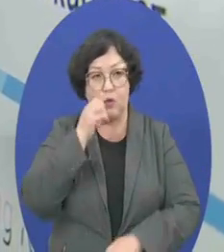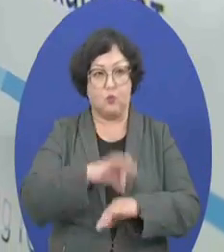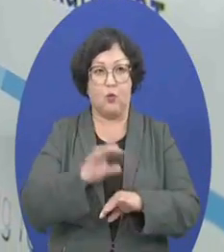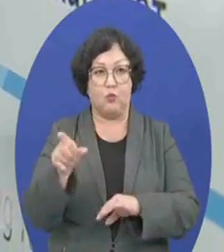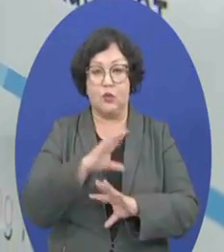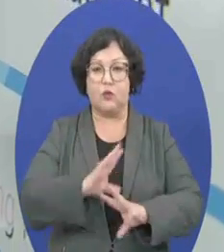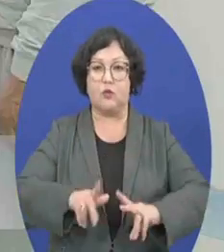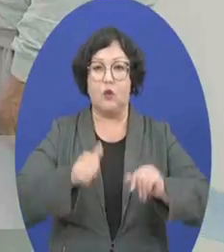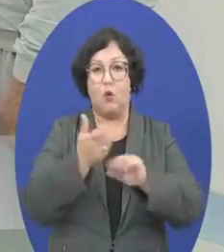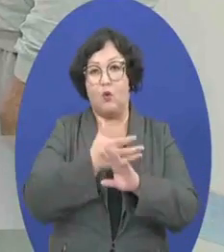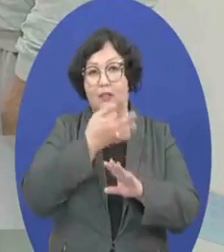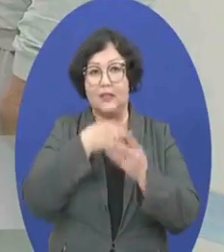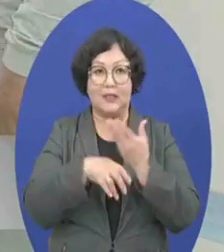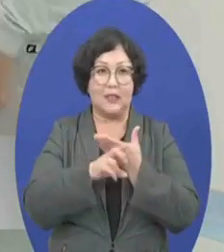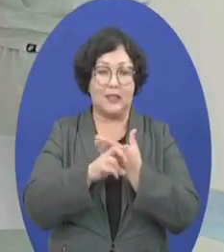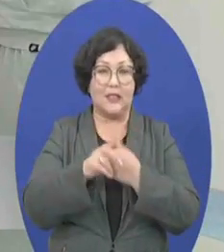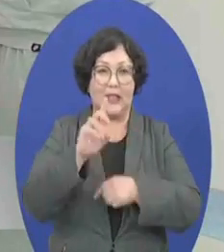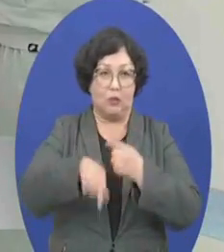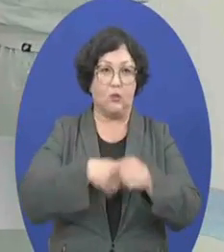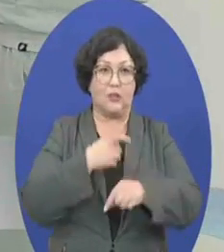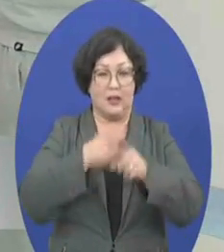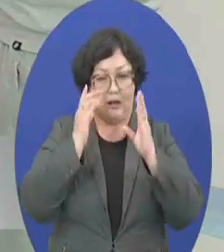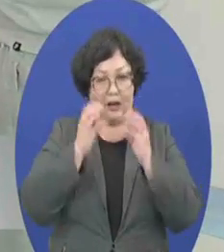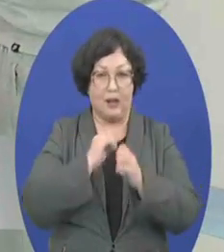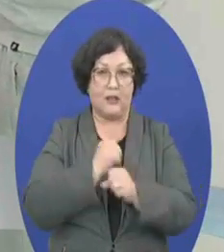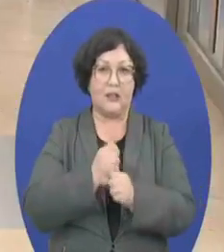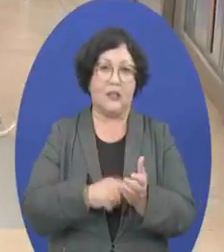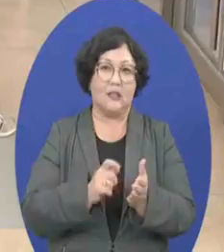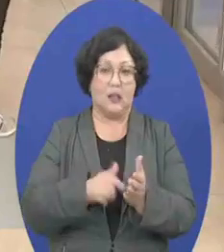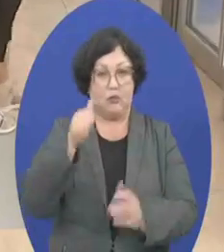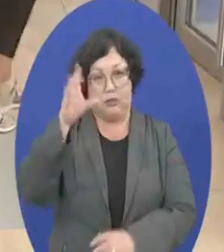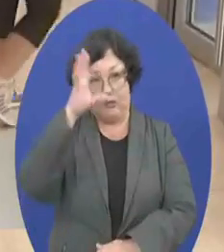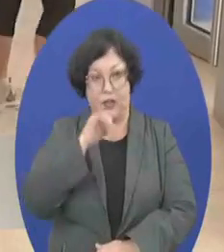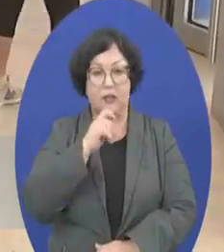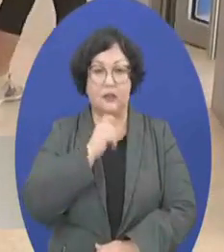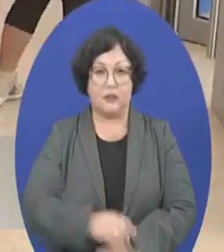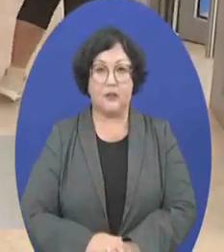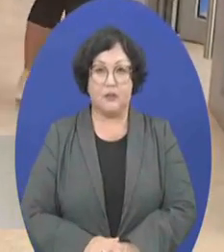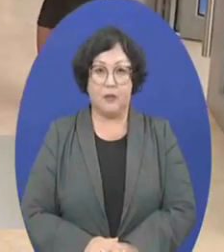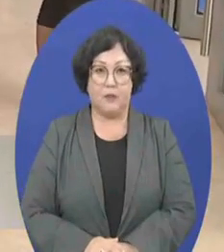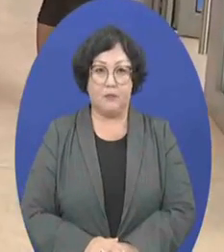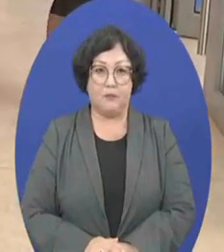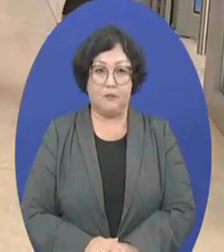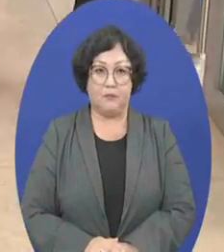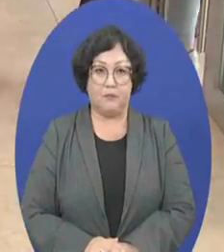гадна өрсөн сэргийлэхэд илүү цаг зарцуулдаг болох хэрэгтэй гэдгийг ерхий сайд хэлж байлаа.